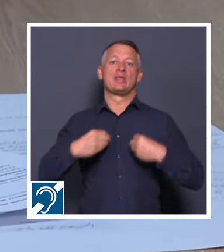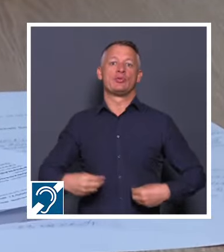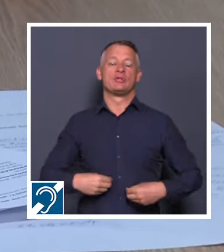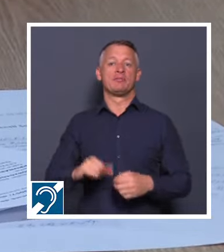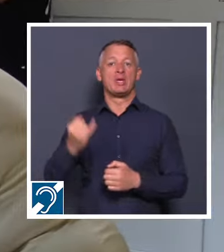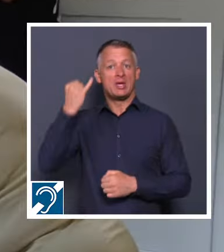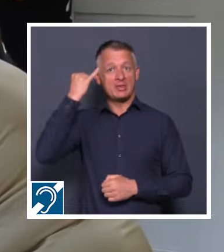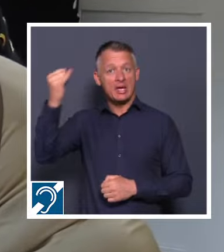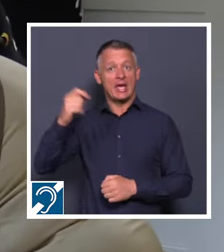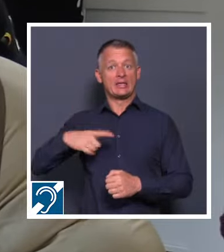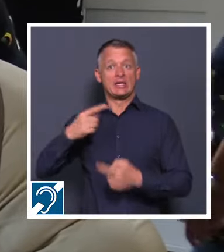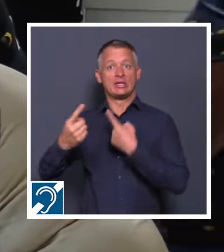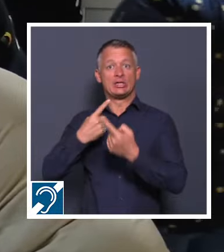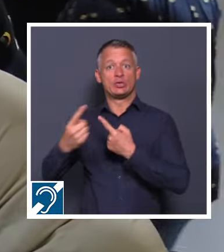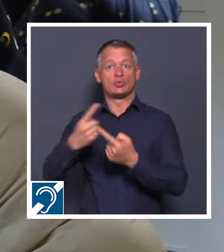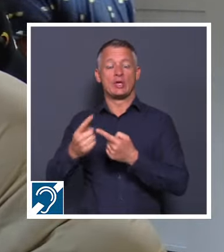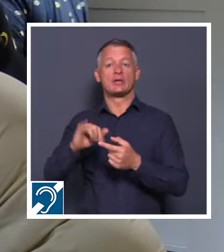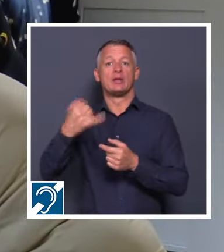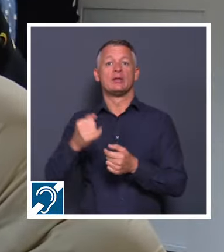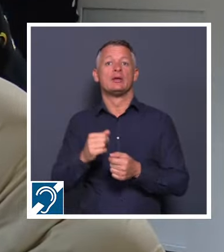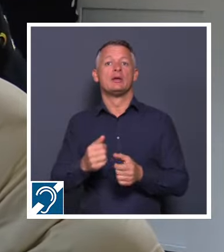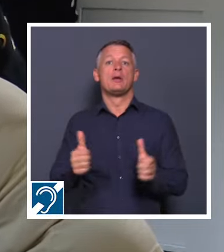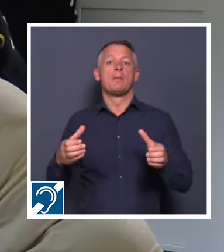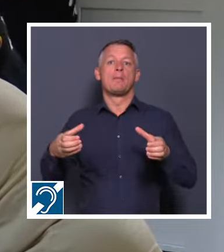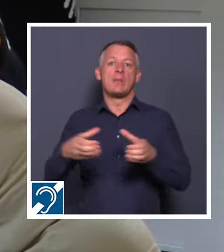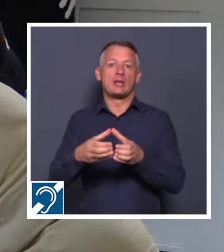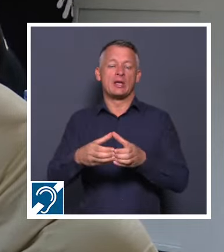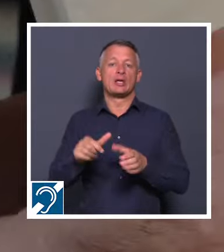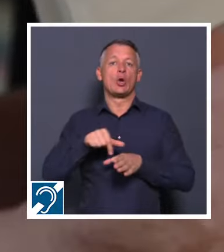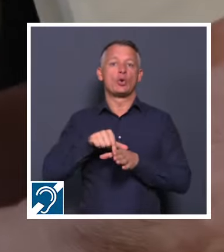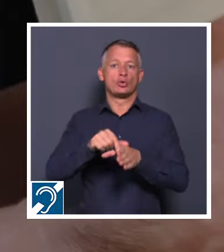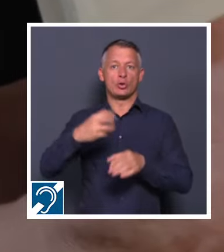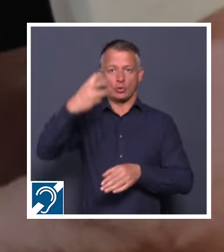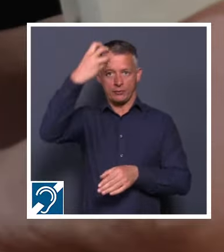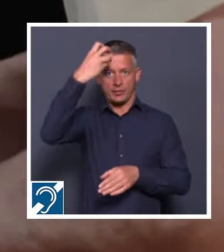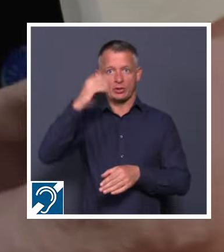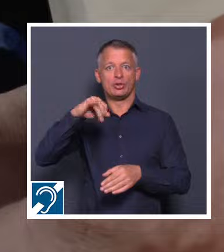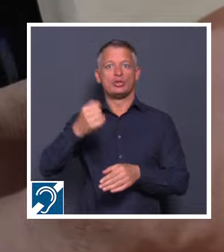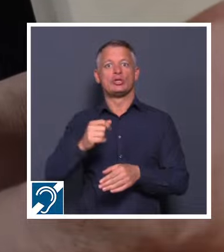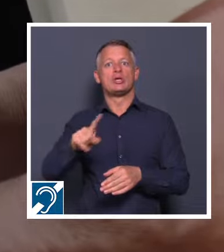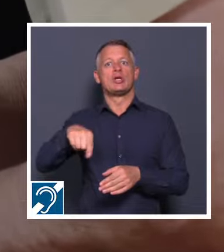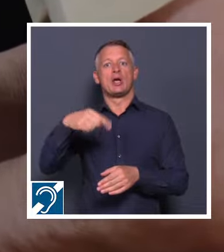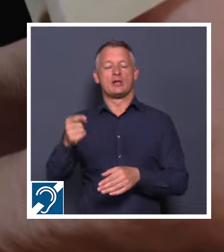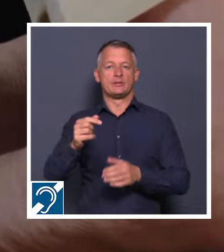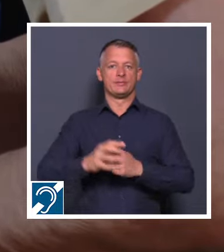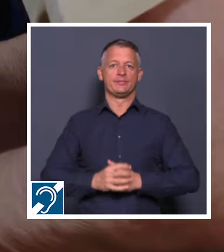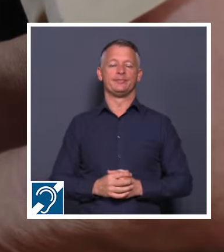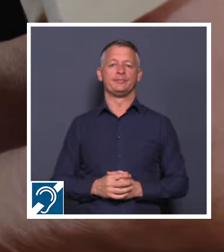deja disputată electoral între partenerii de coaliție, dar și de opoziție.